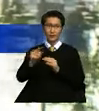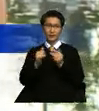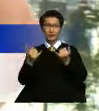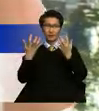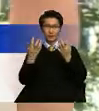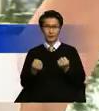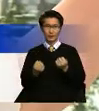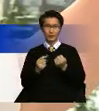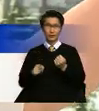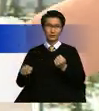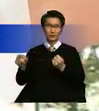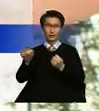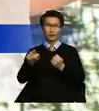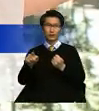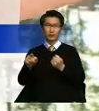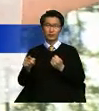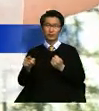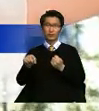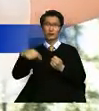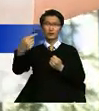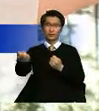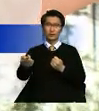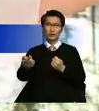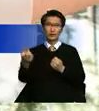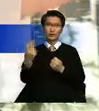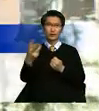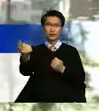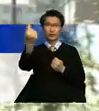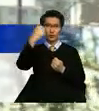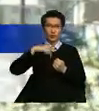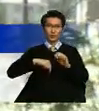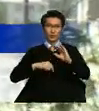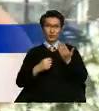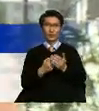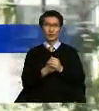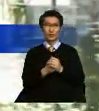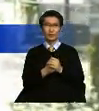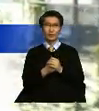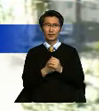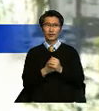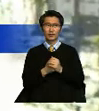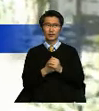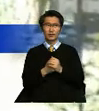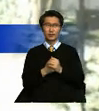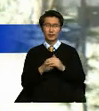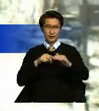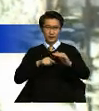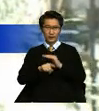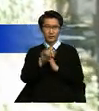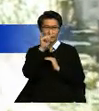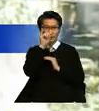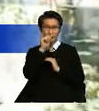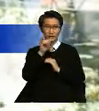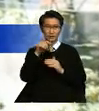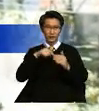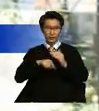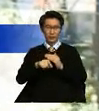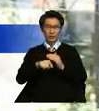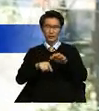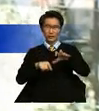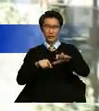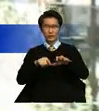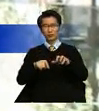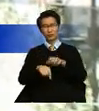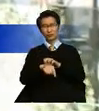많은데 이게 왕님이 저쪽으로 가가지고 건너서 다시 돌아와야 되잖아. 지하차도도 있잖아요. 밑으로 이쪽